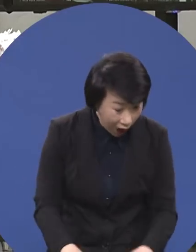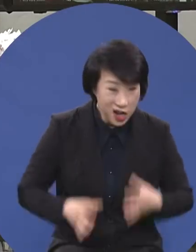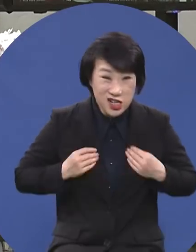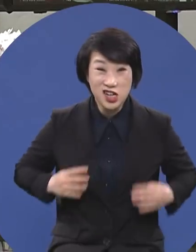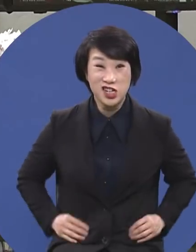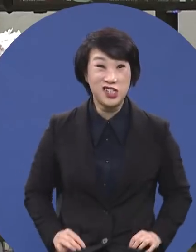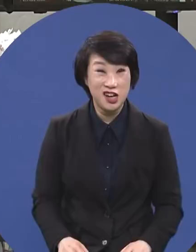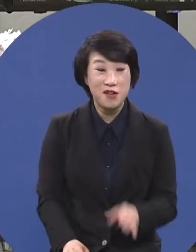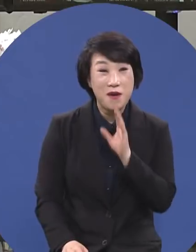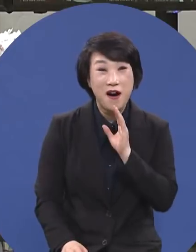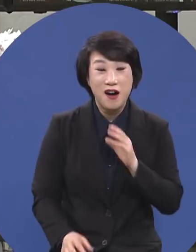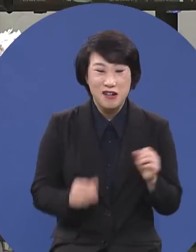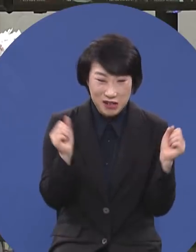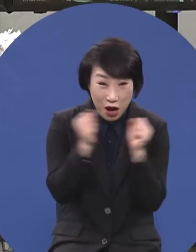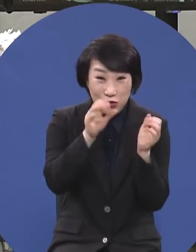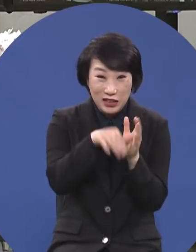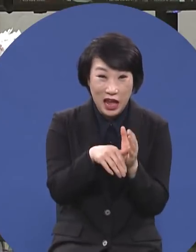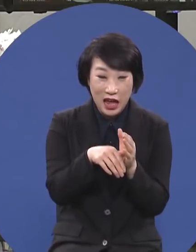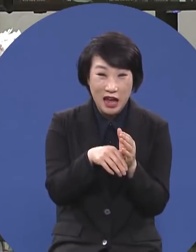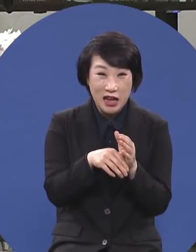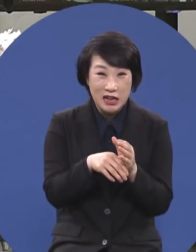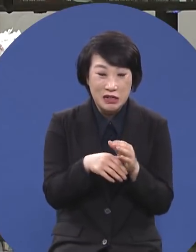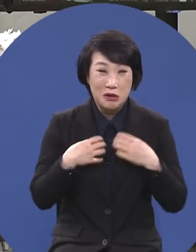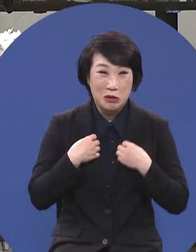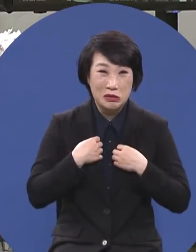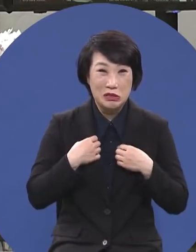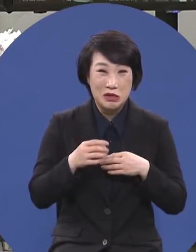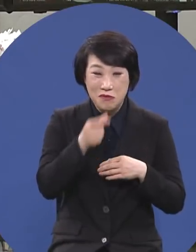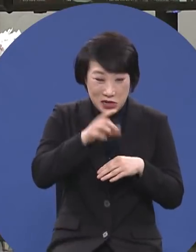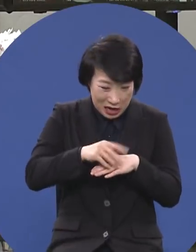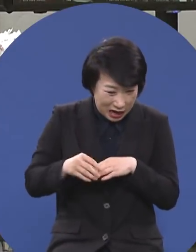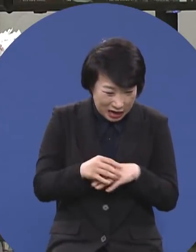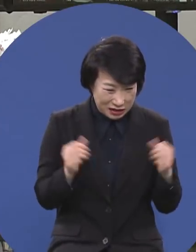쭉 겨울에 집에 돌아옵니다. 그러면